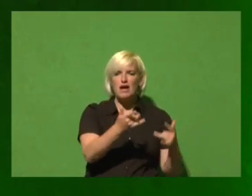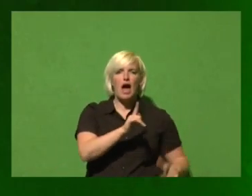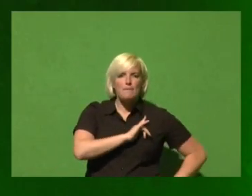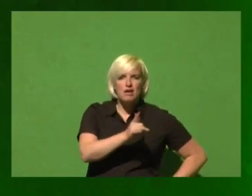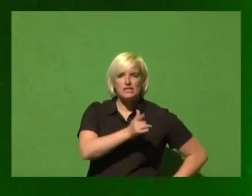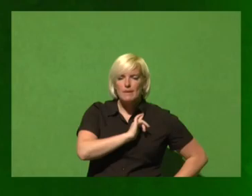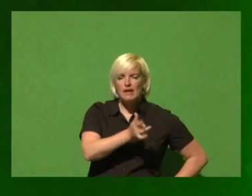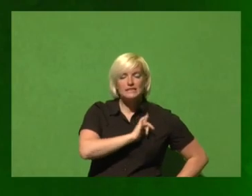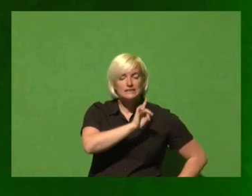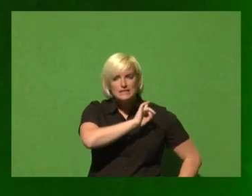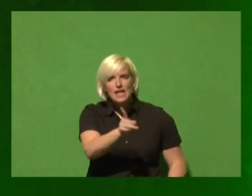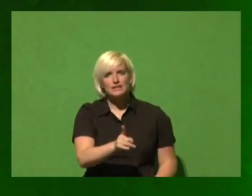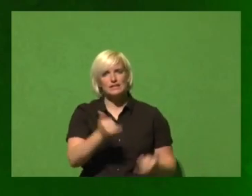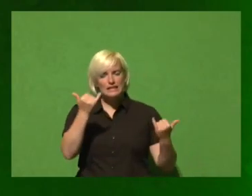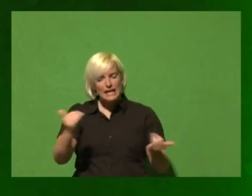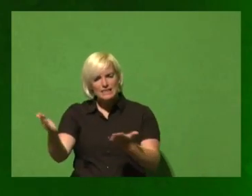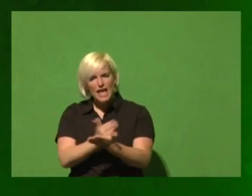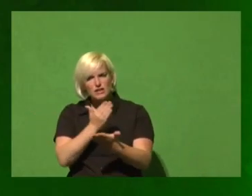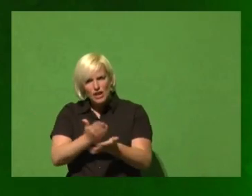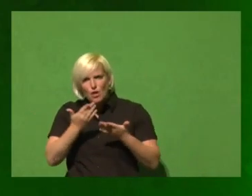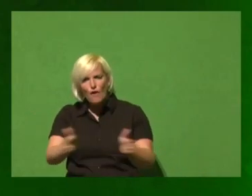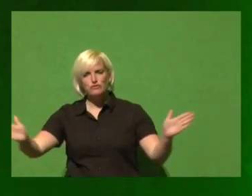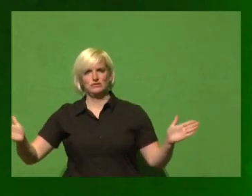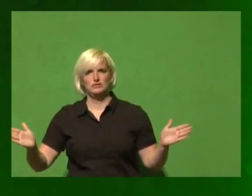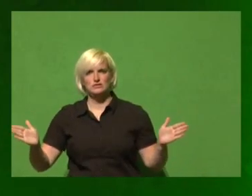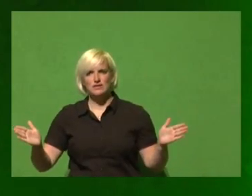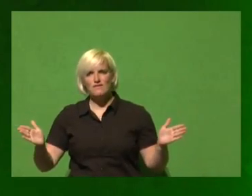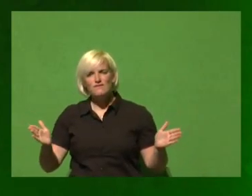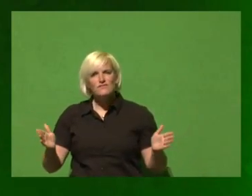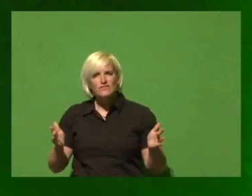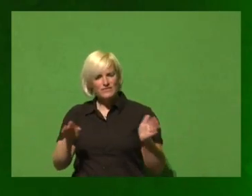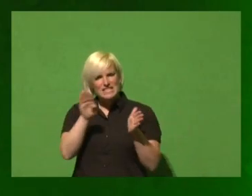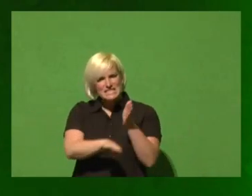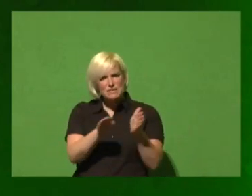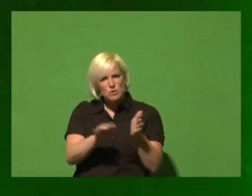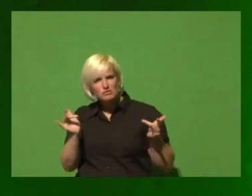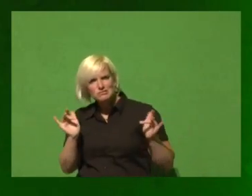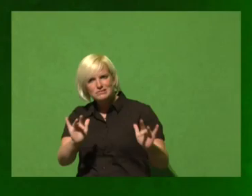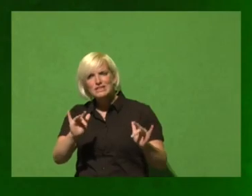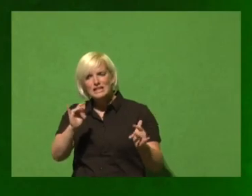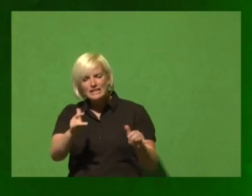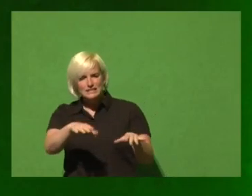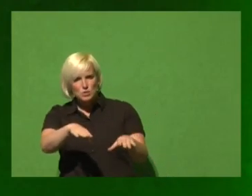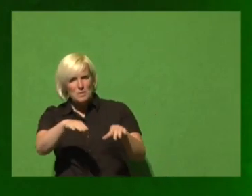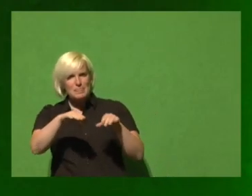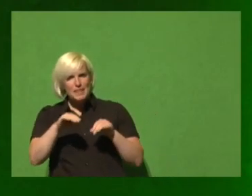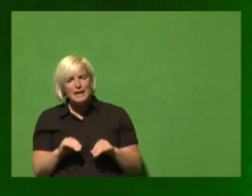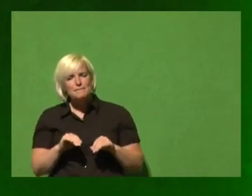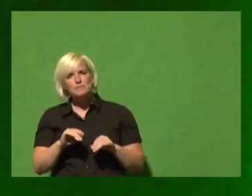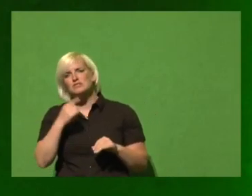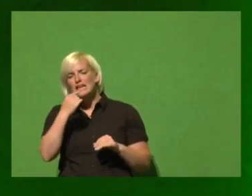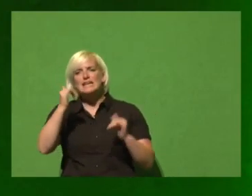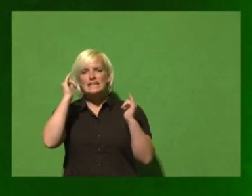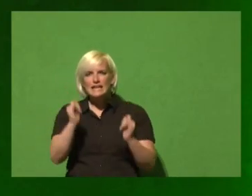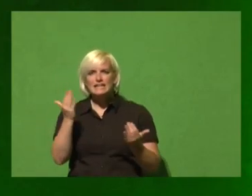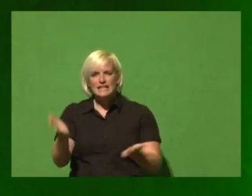die Abstimmung frei, greifen Sie den Vorschlag der Antidiskriminierungsstelle des Bundes auf, damit die Mehrheit,